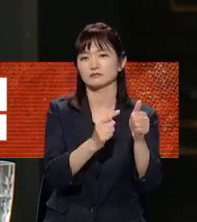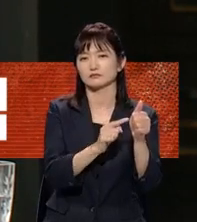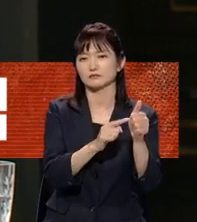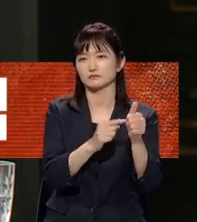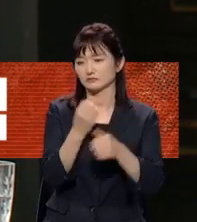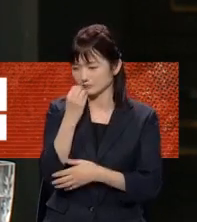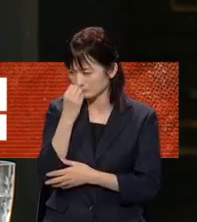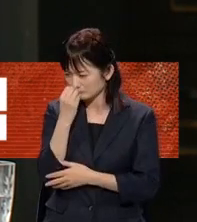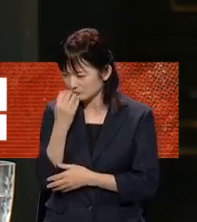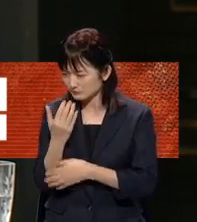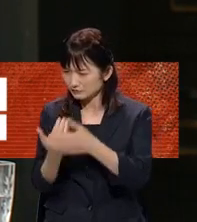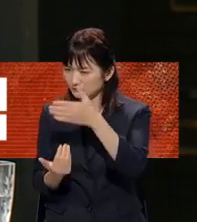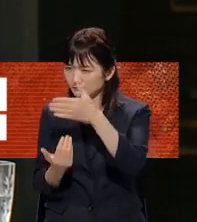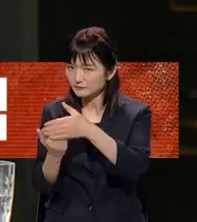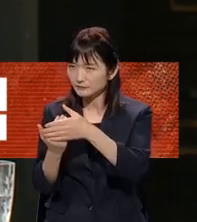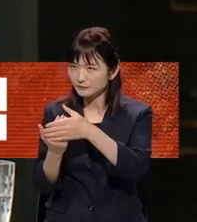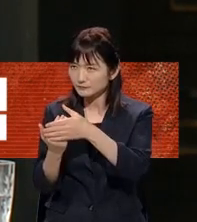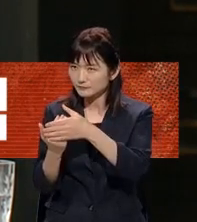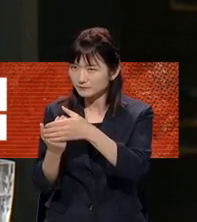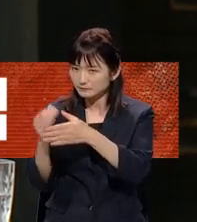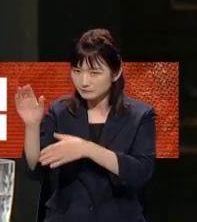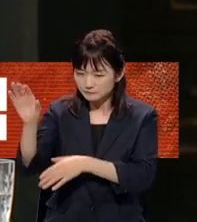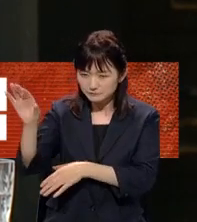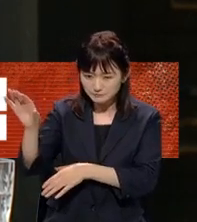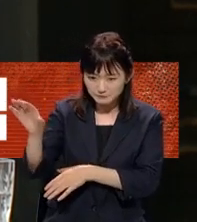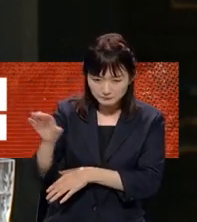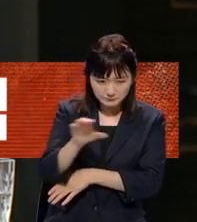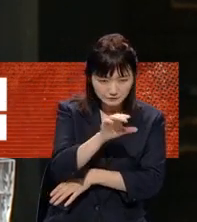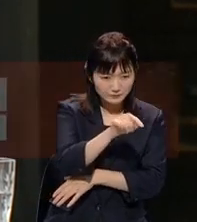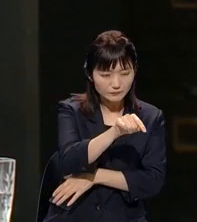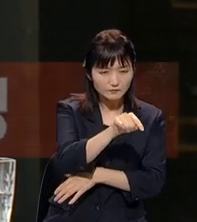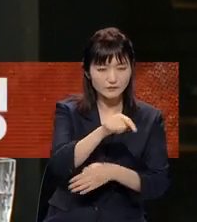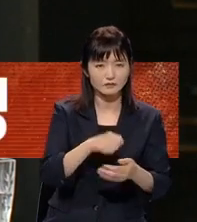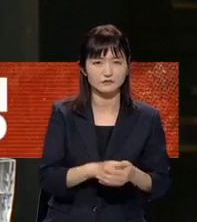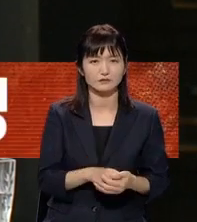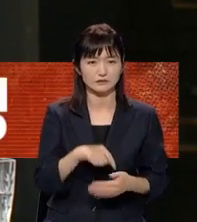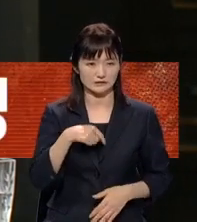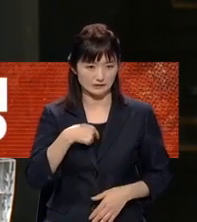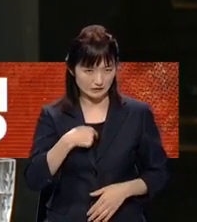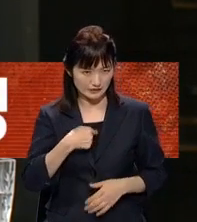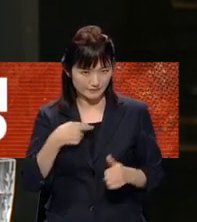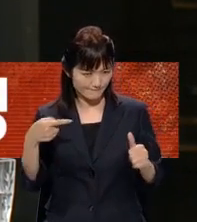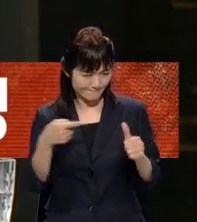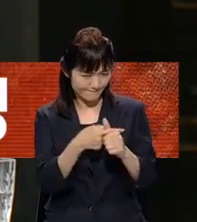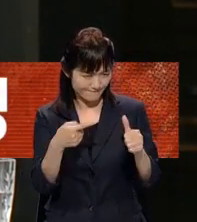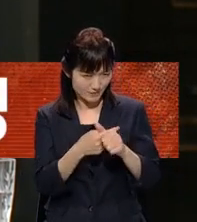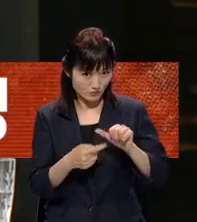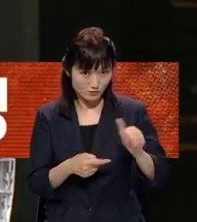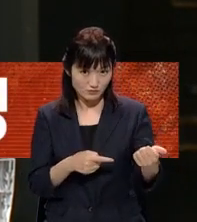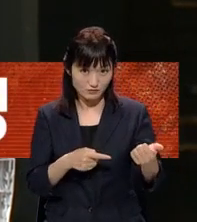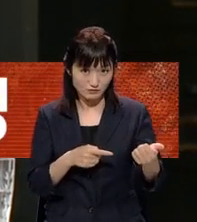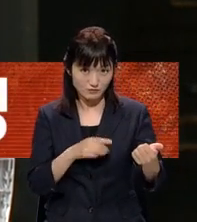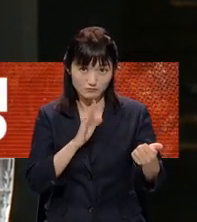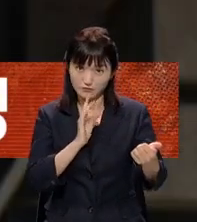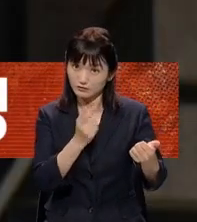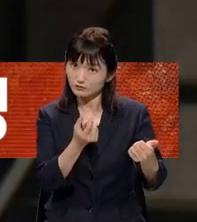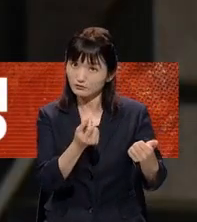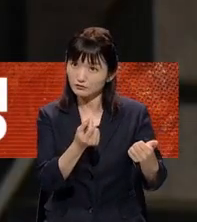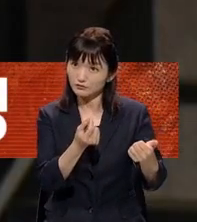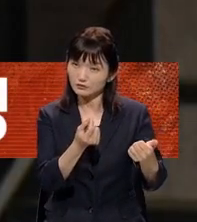진짜 홍콩 사건의 어떤 영감을 받아서 실제 이번 범행에 어떤 많이 참고를 했다고 보십니까 사실